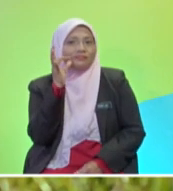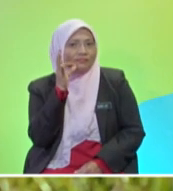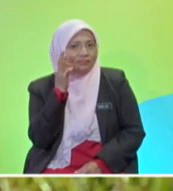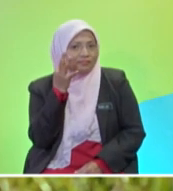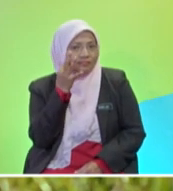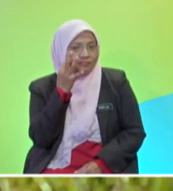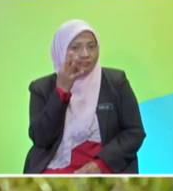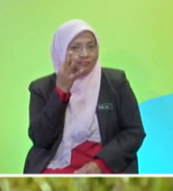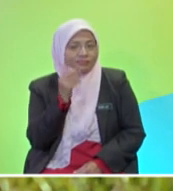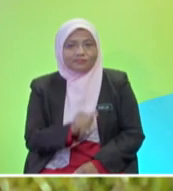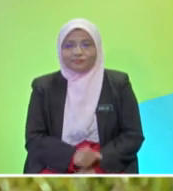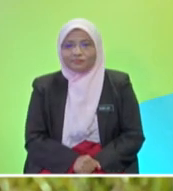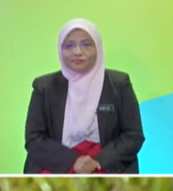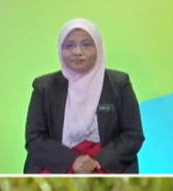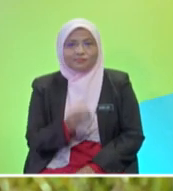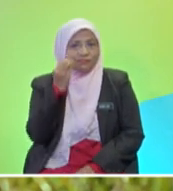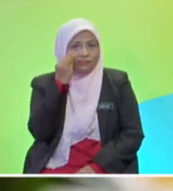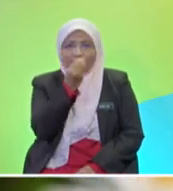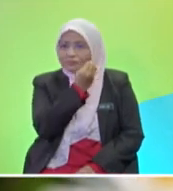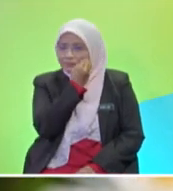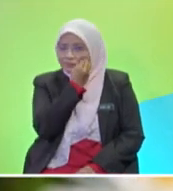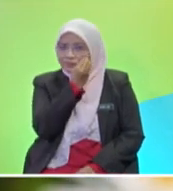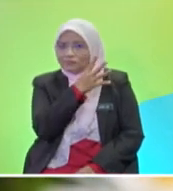Okey. Bunga dan buah ni dia saling